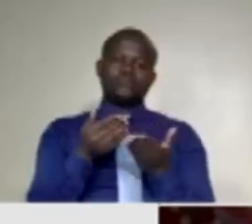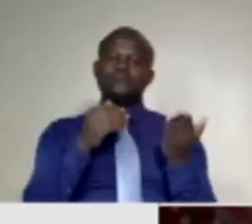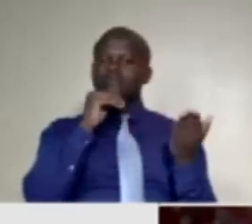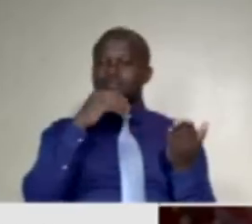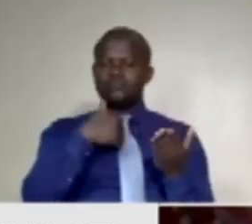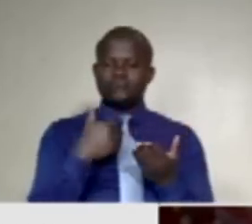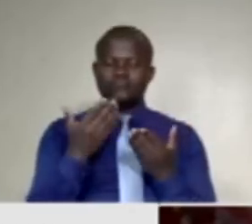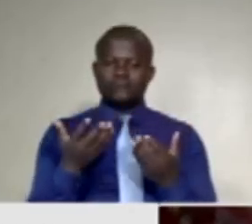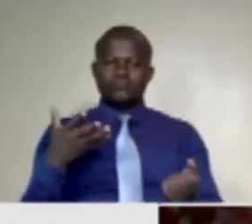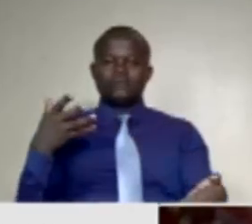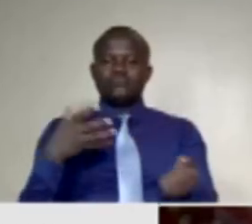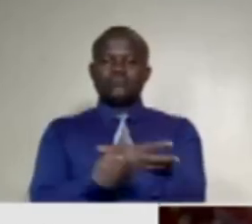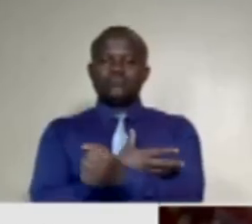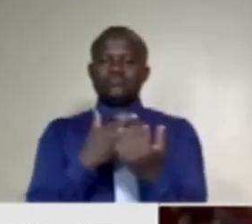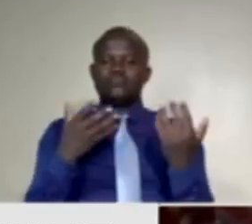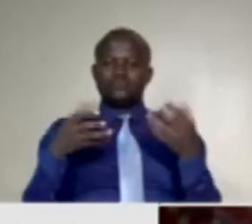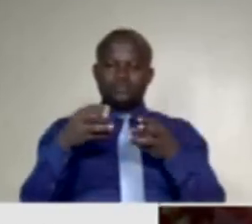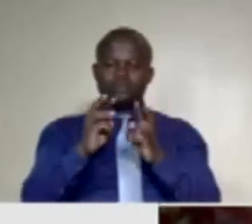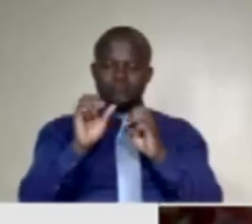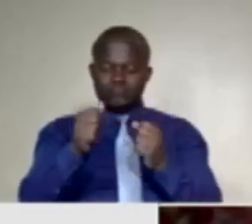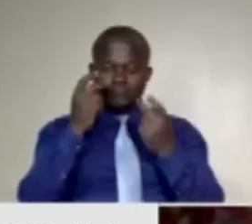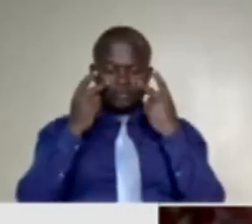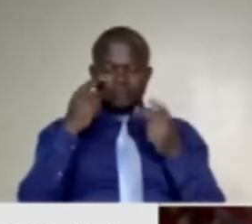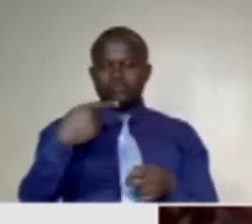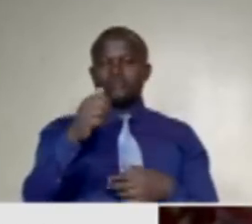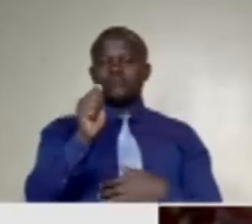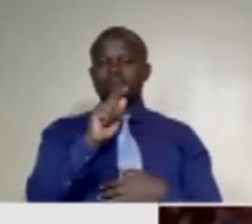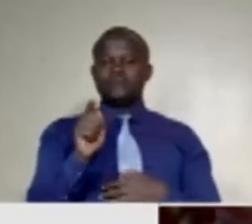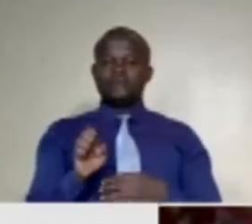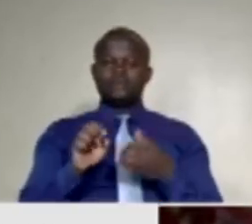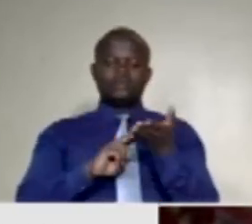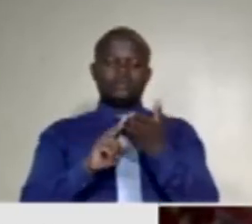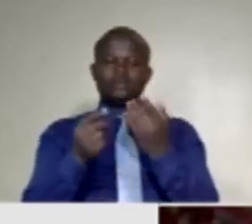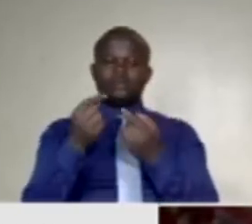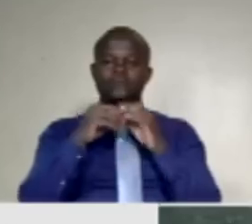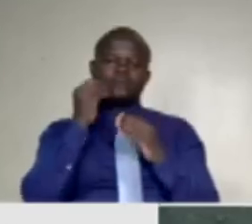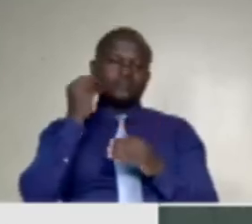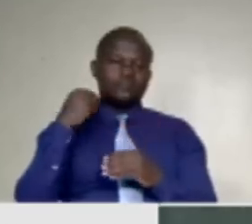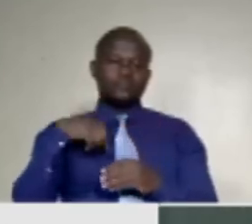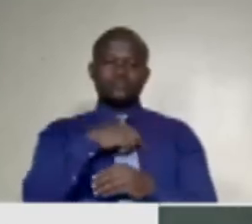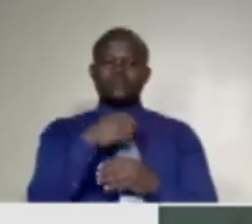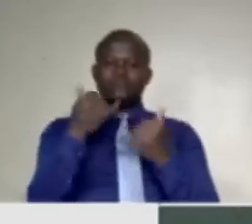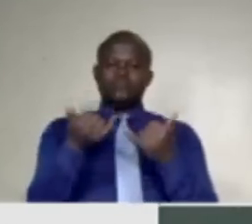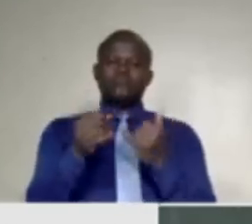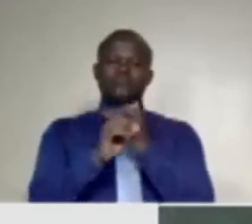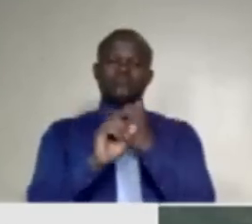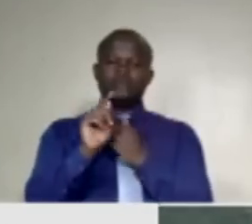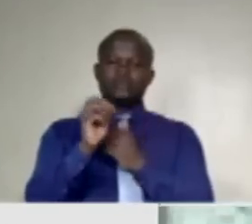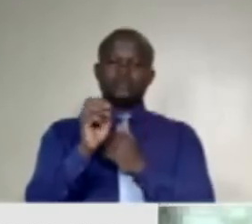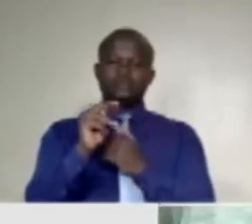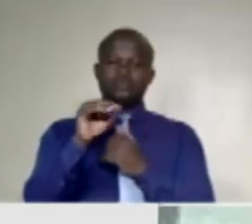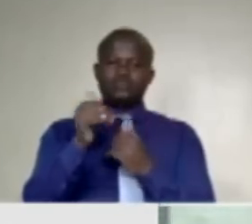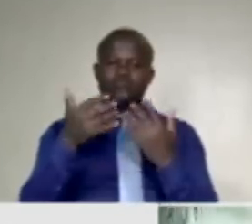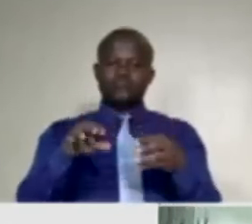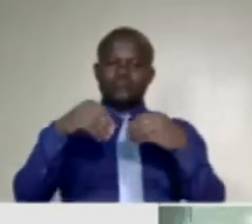tutaragira ubushobozi bw'uko tubona gaze twatekesha mu ngo zacu Kuri ubu mu karere ka Kamonyi